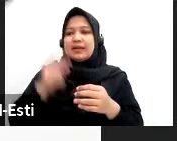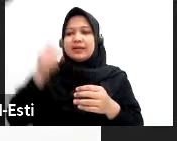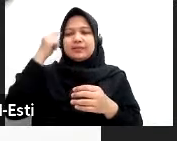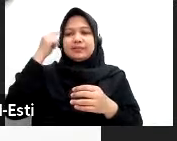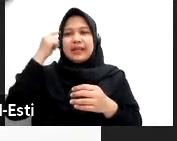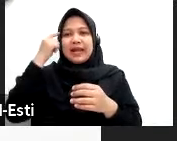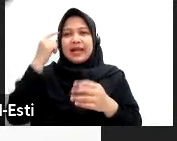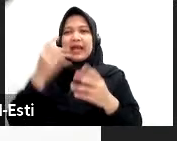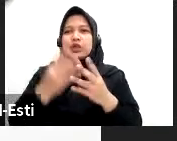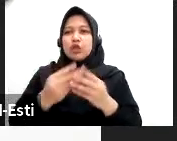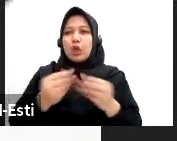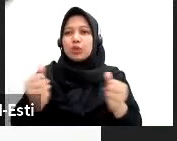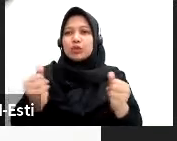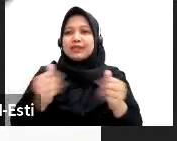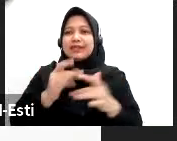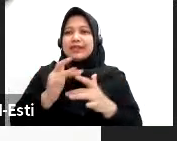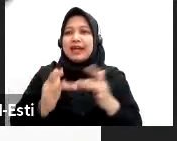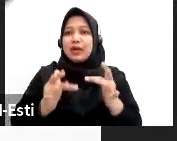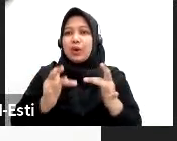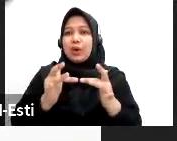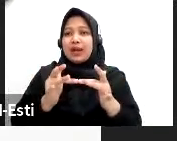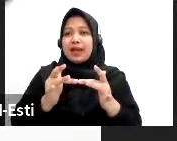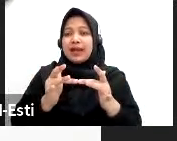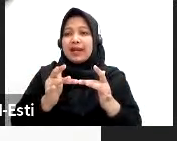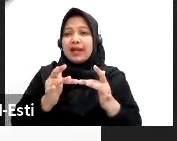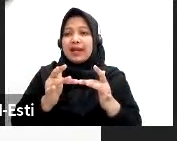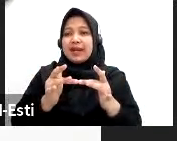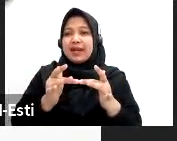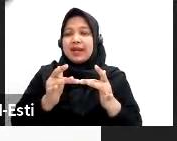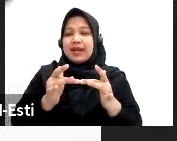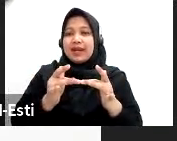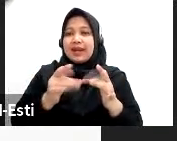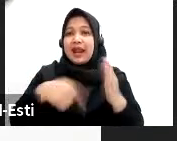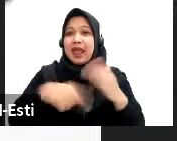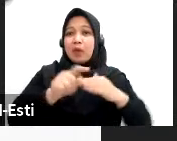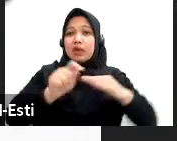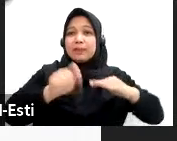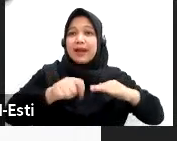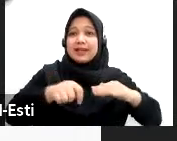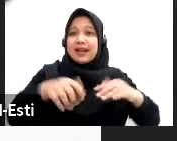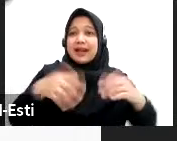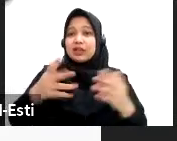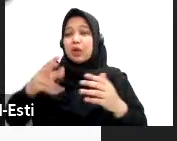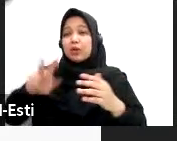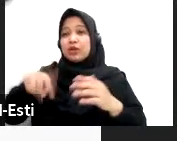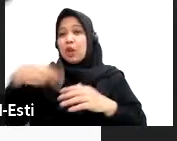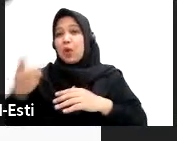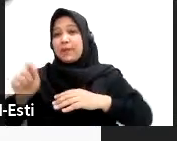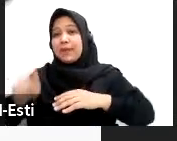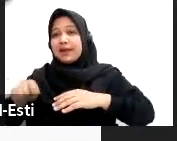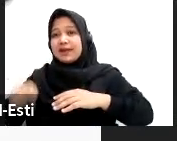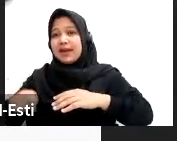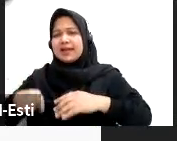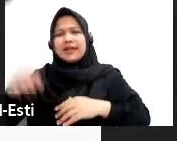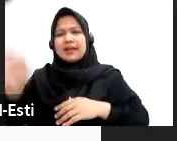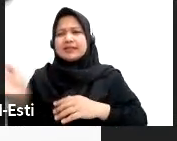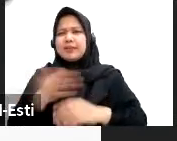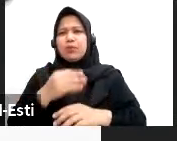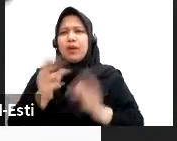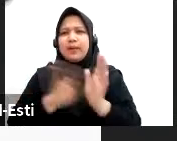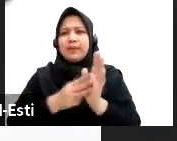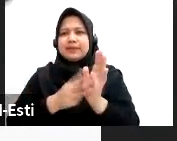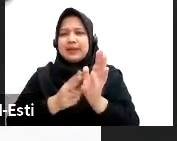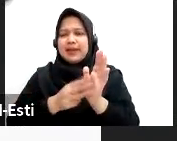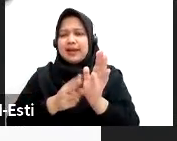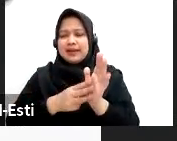online hanya di pengadilan atau diluar pengadilan dengan sengketa apapun macam-macam disitu